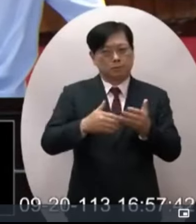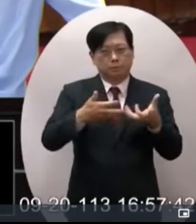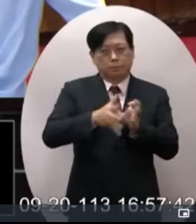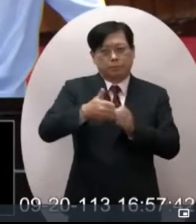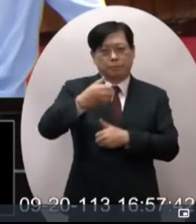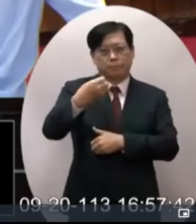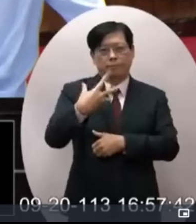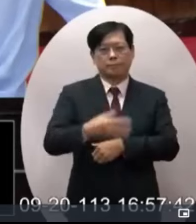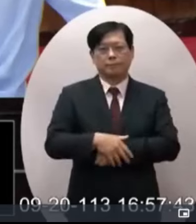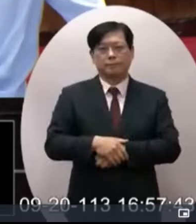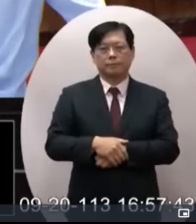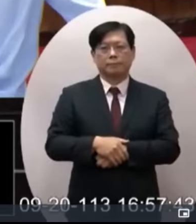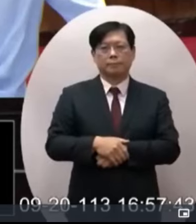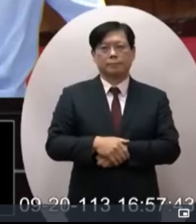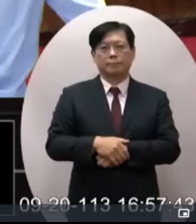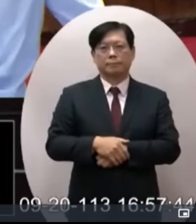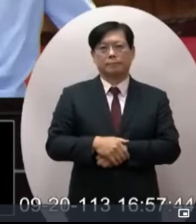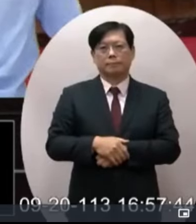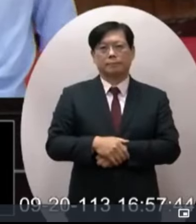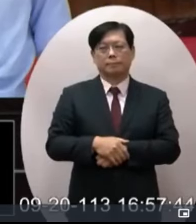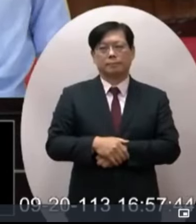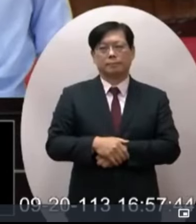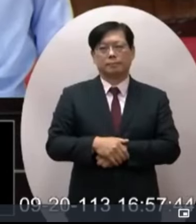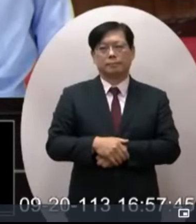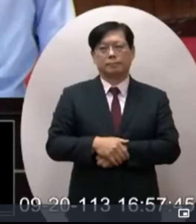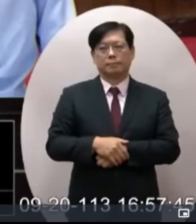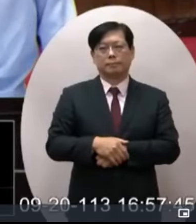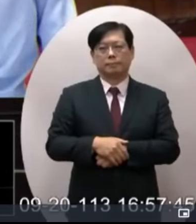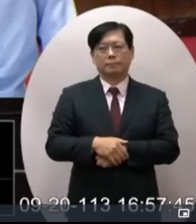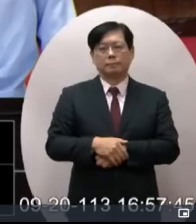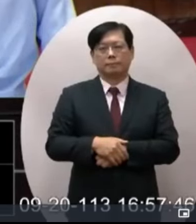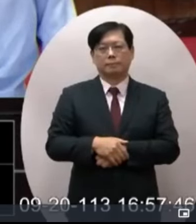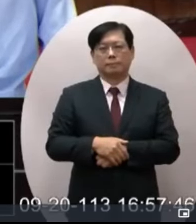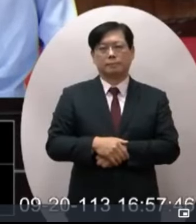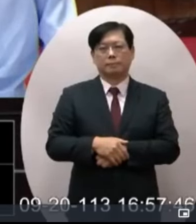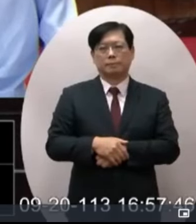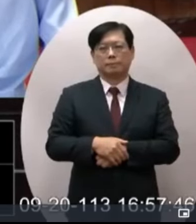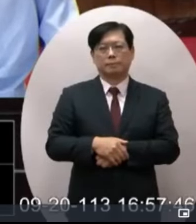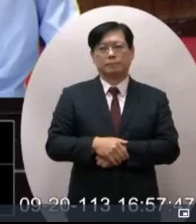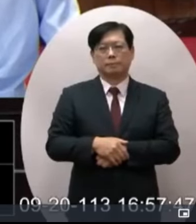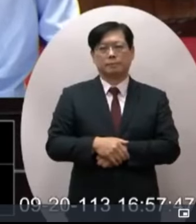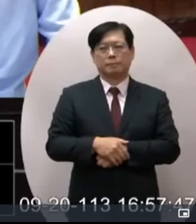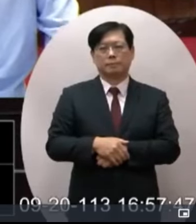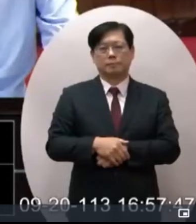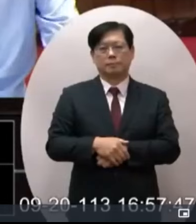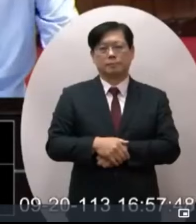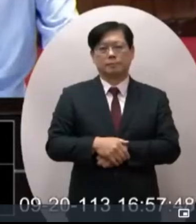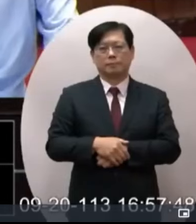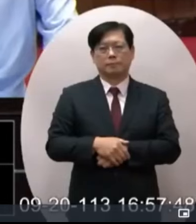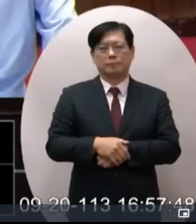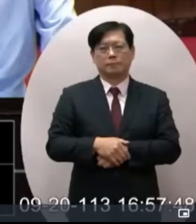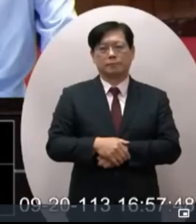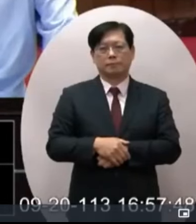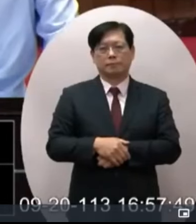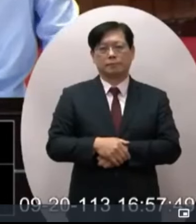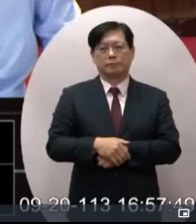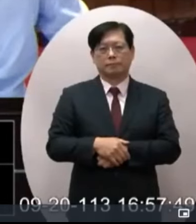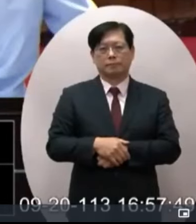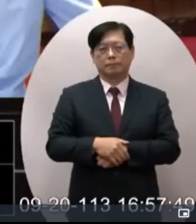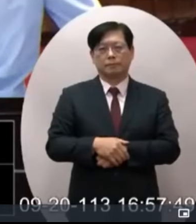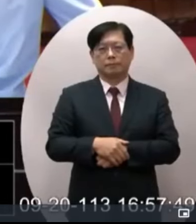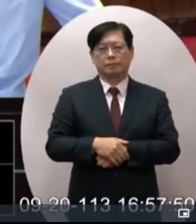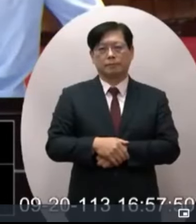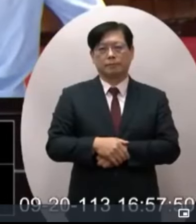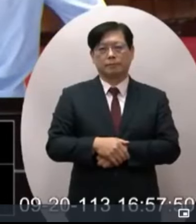回答。 跟委员报告，因为这个本部还是尊重宪法法庭的判决结果，虽然死刑是合宪，但是